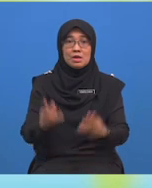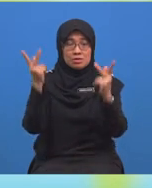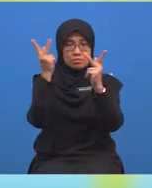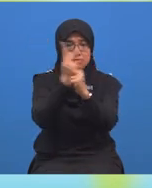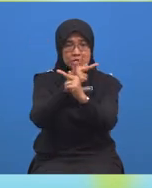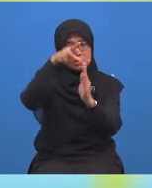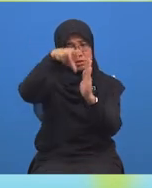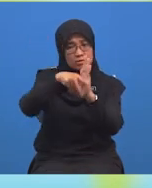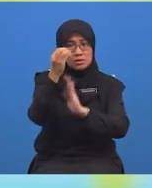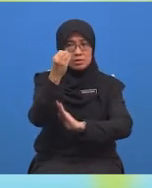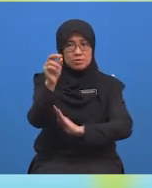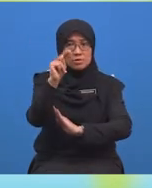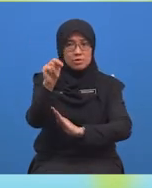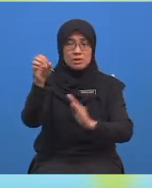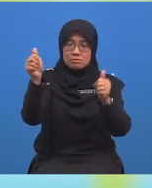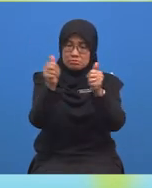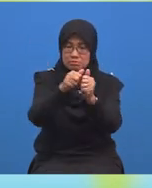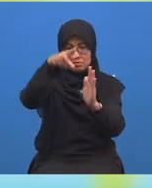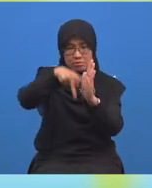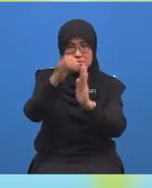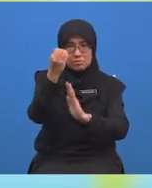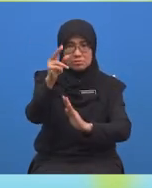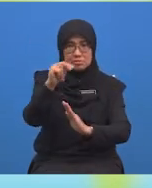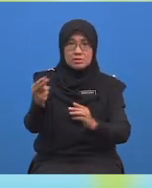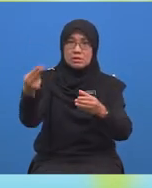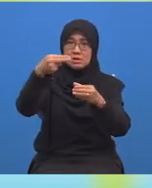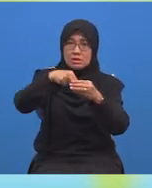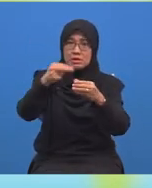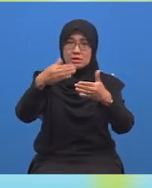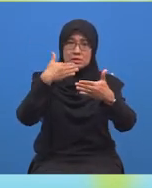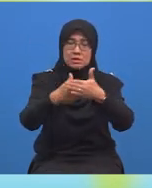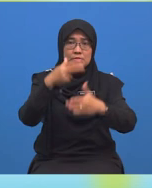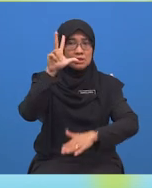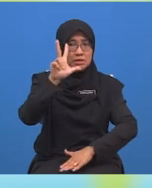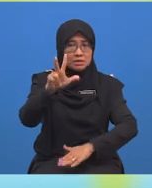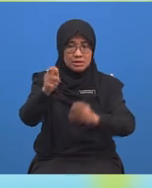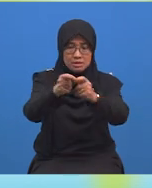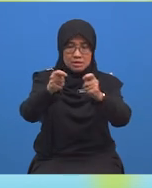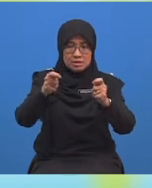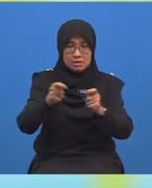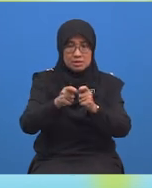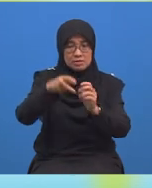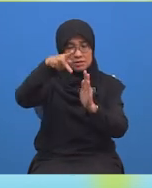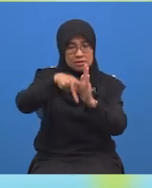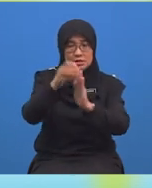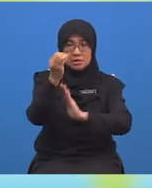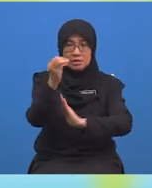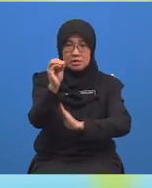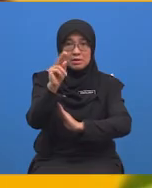Mendarab perpuluhan dengan perpuluhan hasilnya hingga 3 tempat perpuluhan.